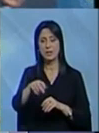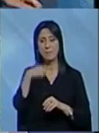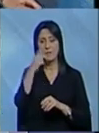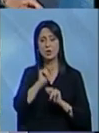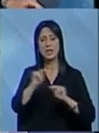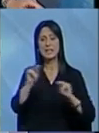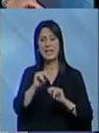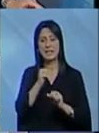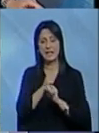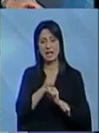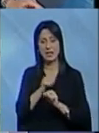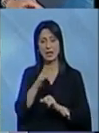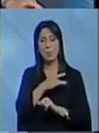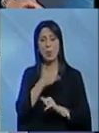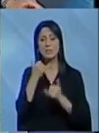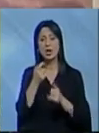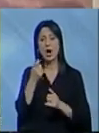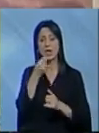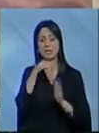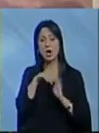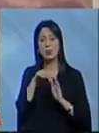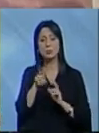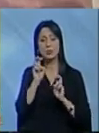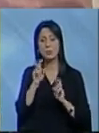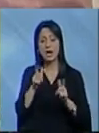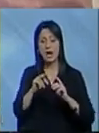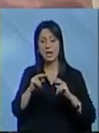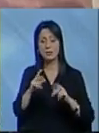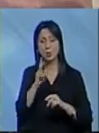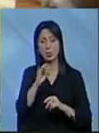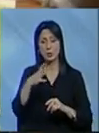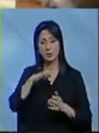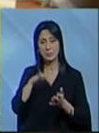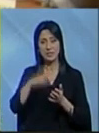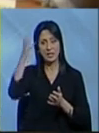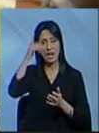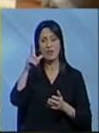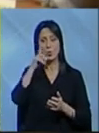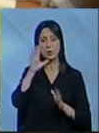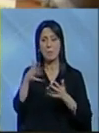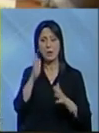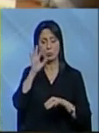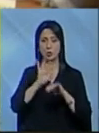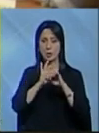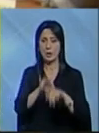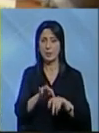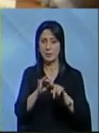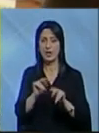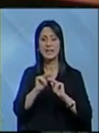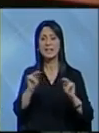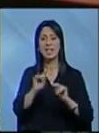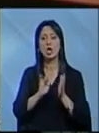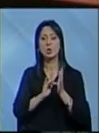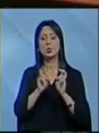პერსონალისტვის ტრენინგი გამართა. მომსახურების ხარისხის გაუმჯობესების მიზნით გადამზადების კურსი თბილისში, თელავში, ქუთაისსა და ბათუმში გაიმართა.